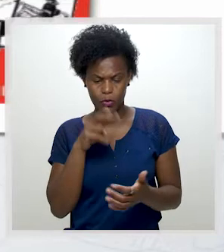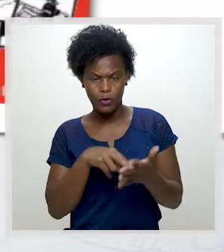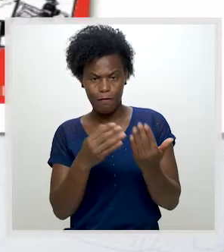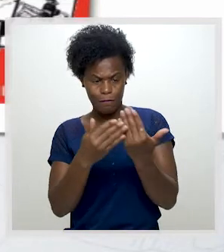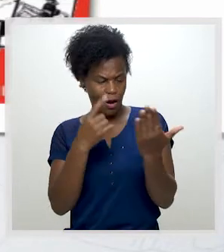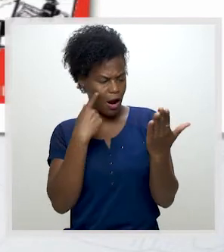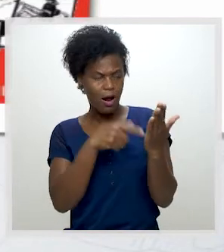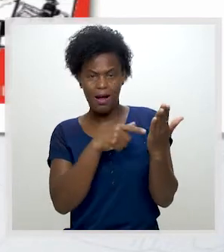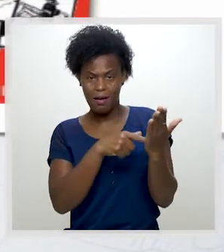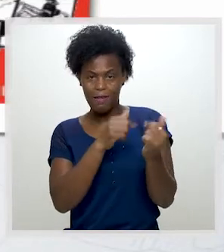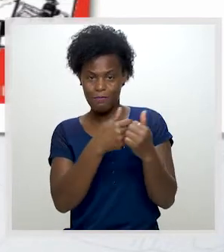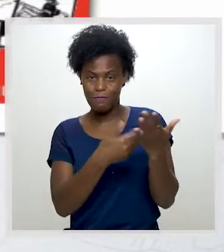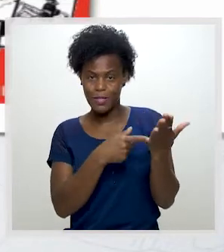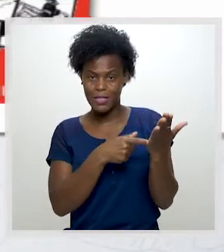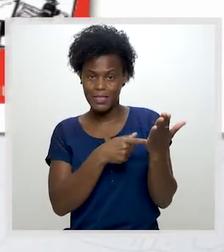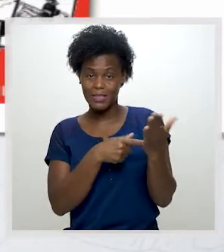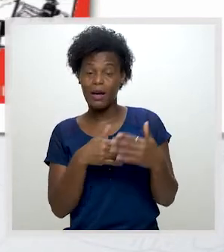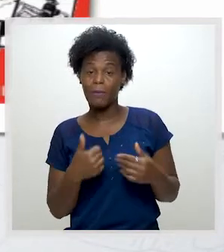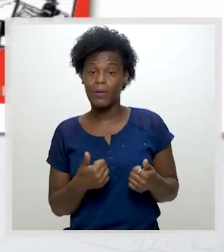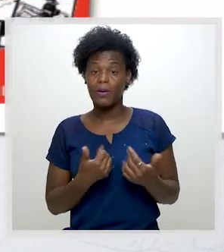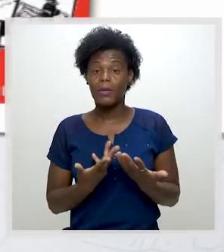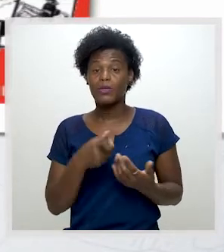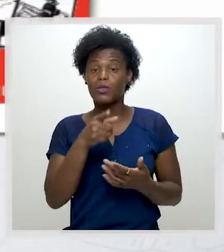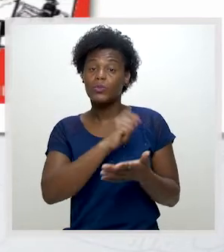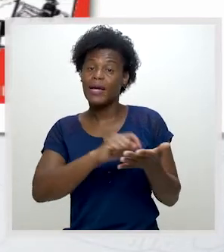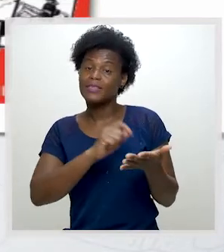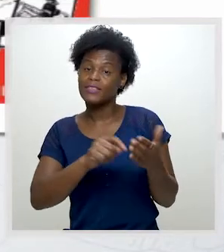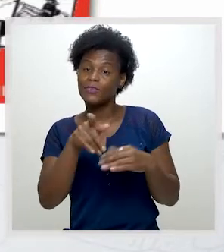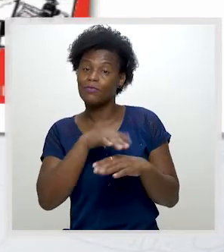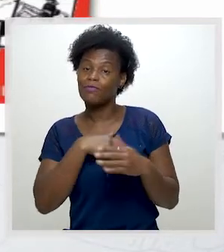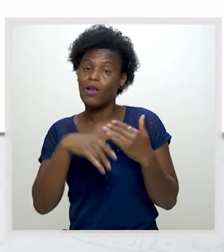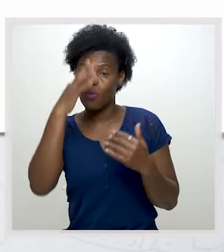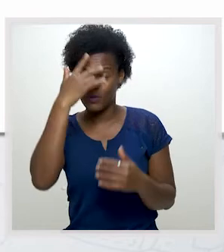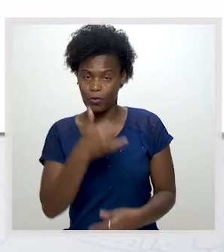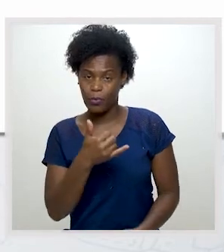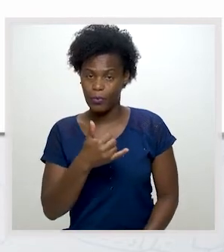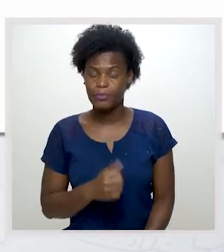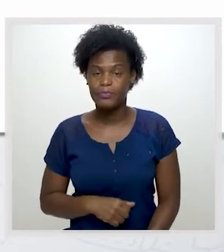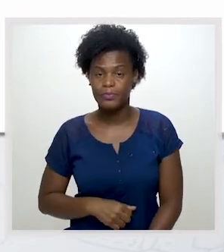devant toi? Très bien. Alors, maintenant, fais l'exercice 2.